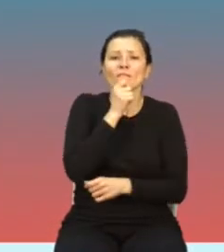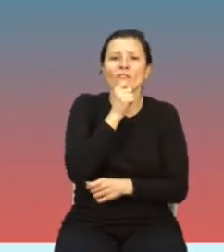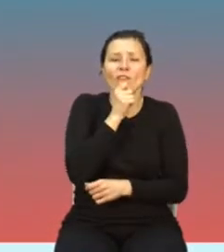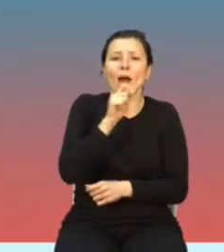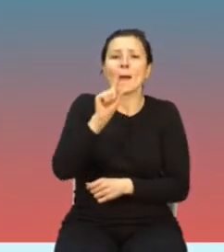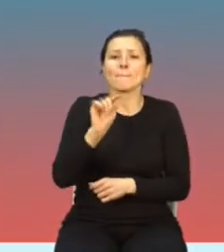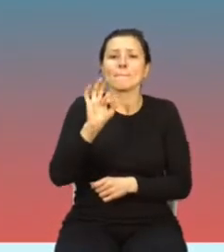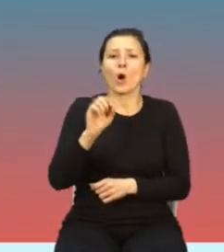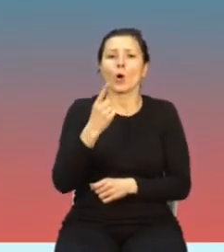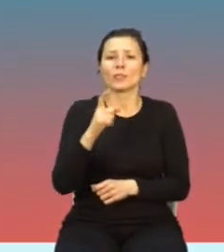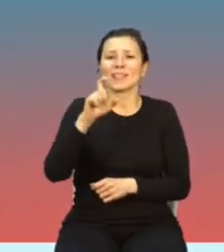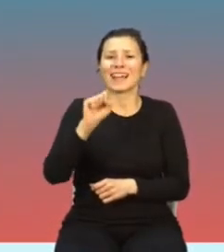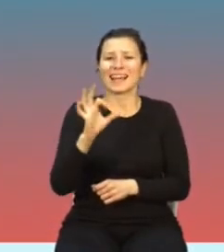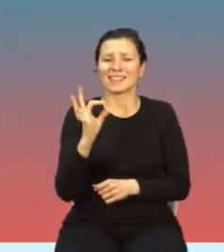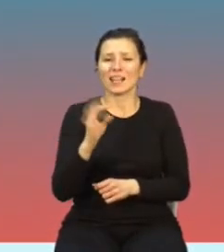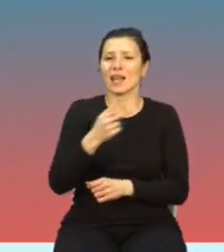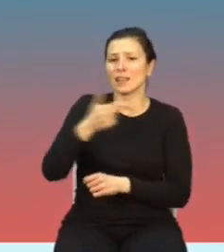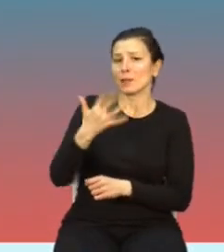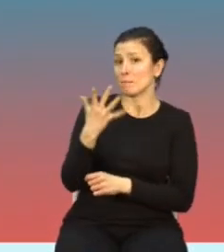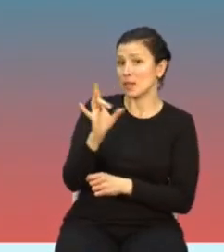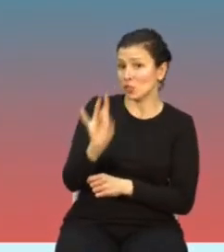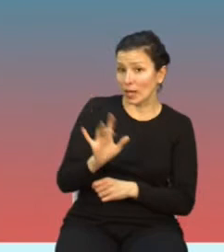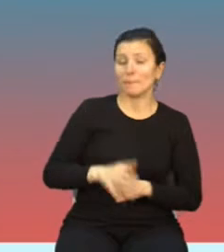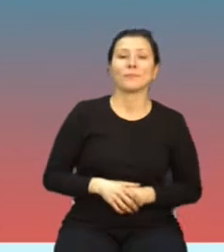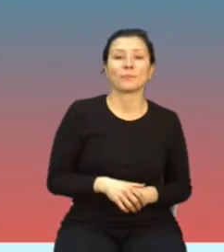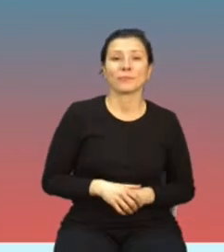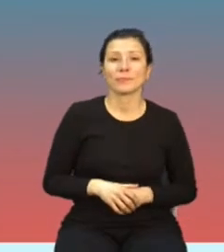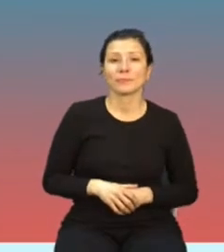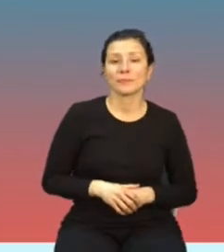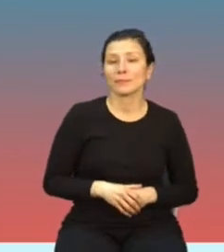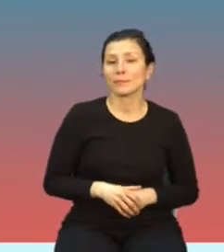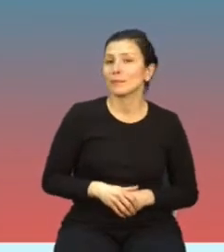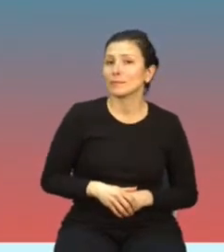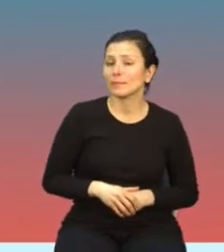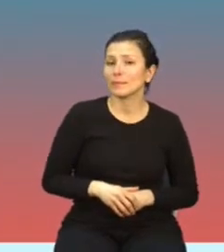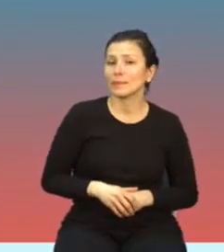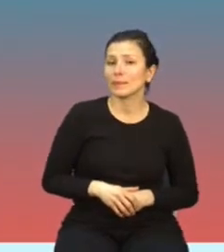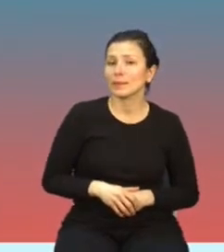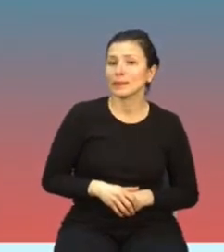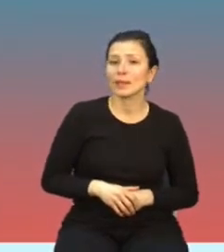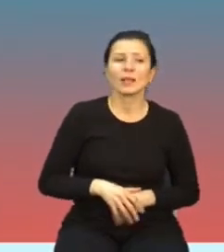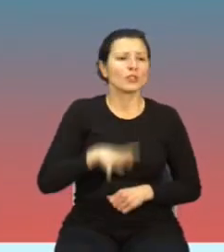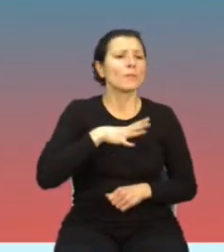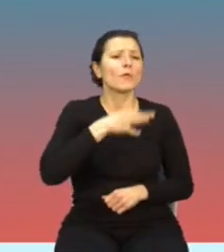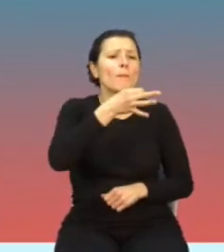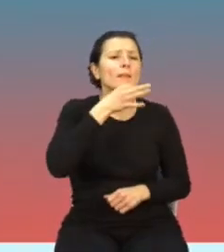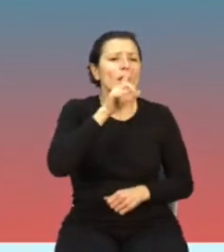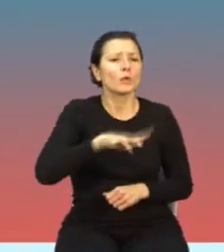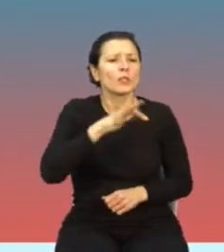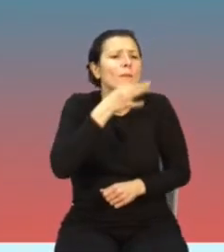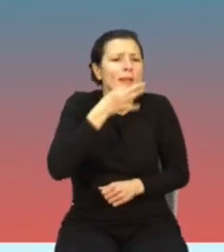5G, czyli DSA otrzymała pytanie na temat 5G od publiczności, natomiast